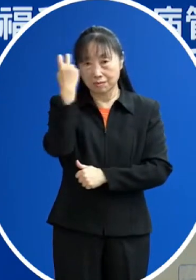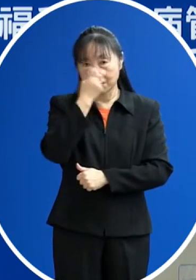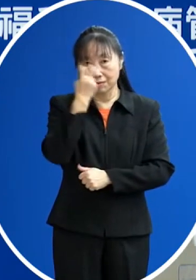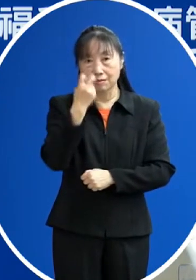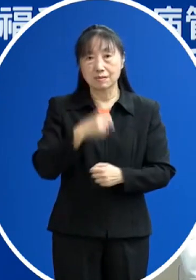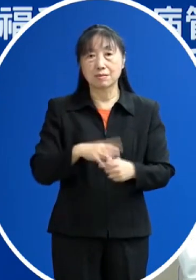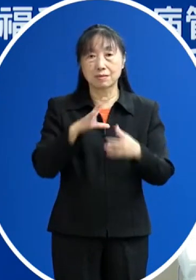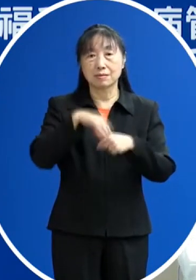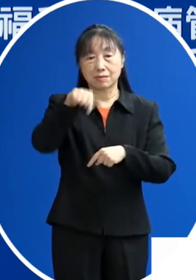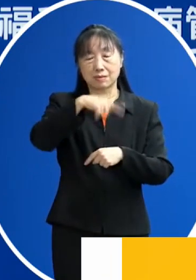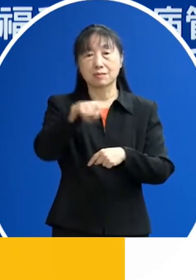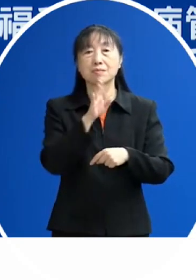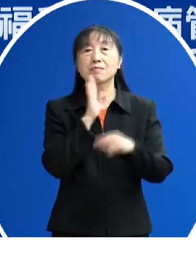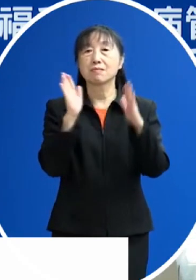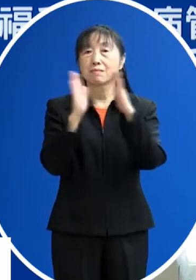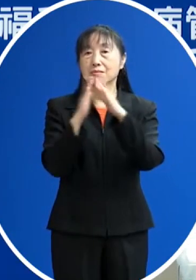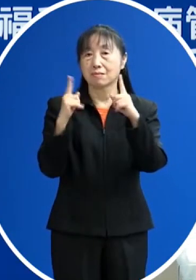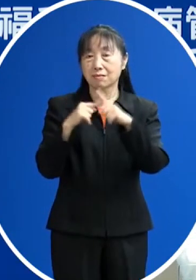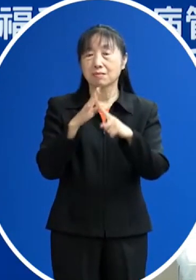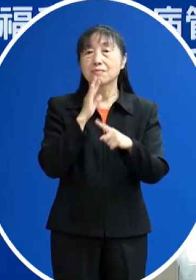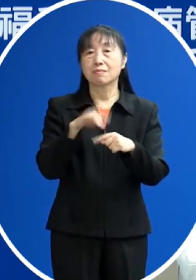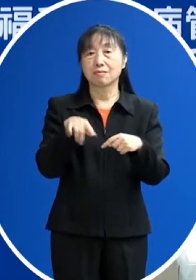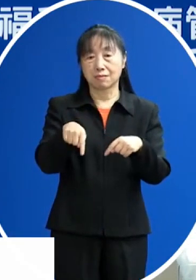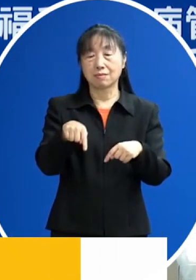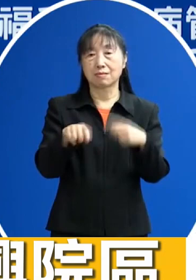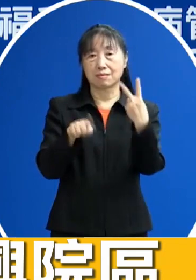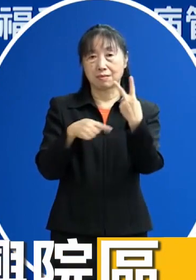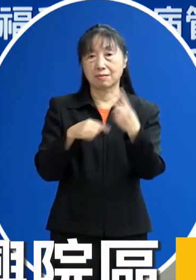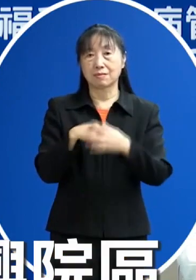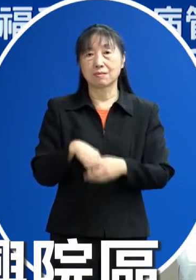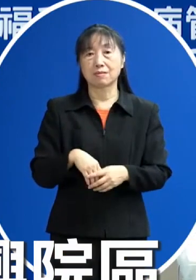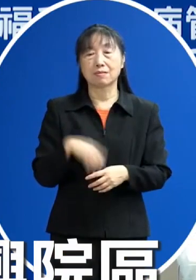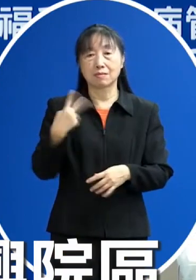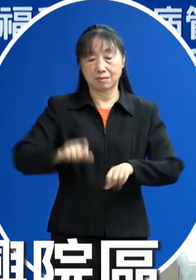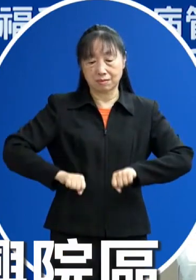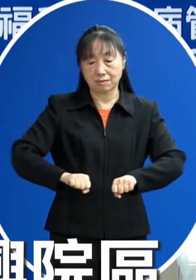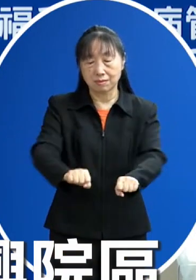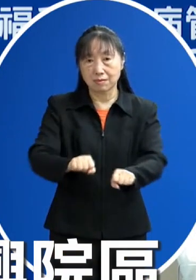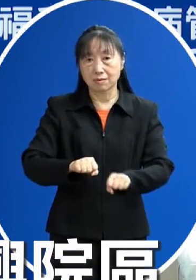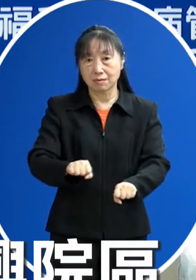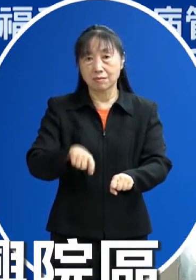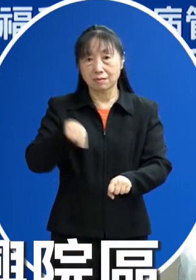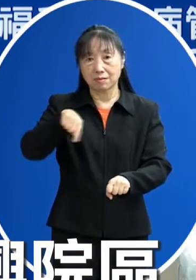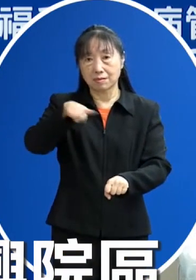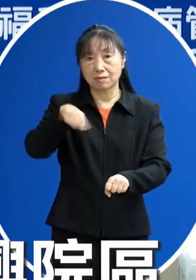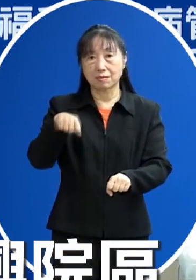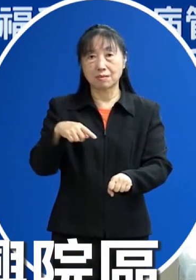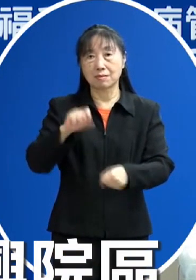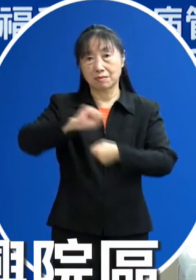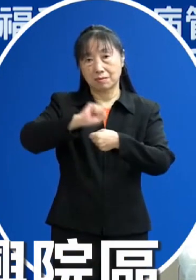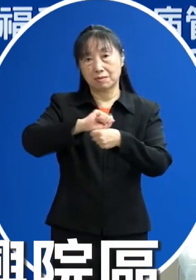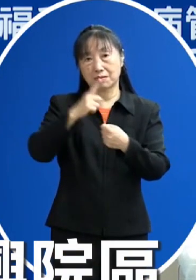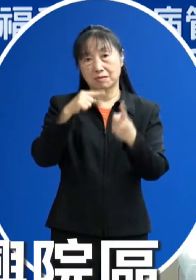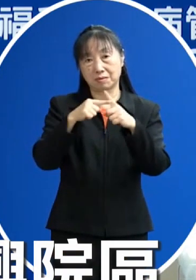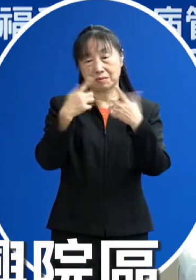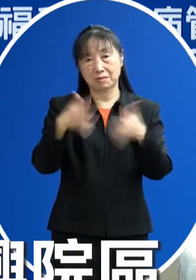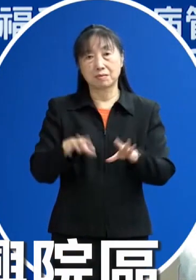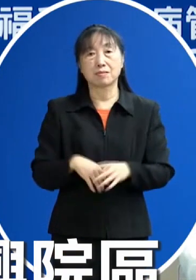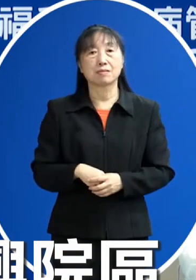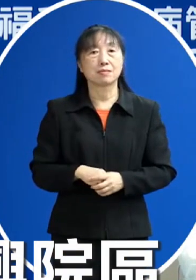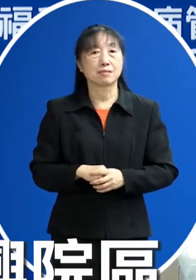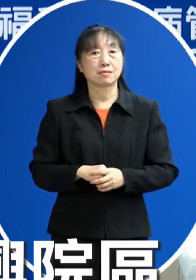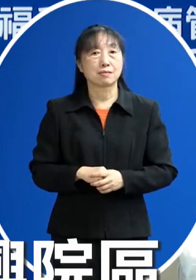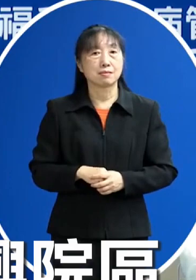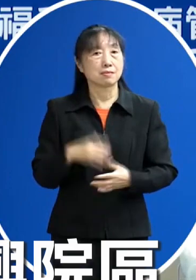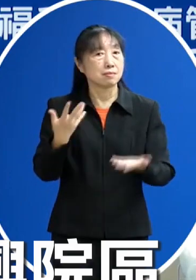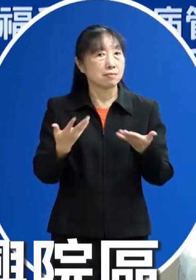是家人的。那这边是有2例，那另外在手推车这边就增加的比较多哈，手推车增加比较